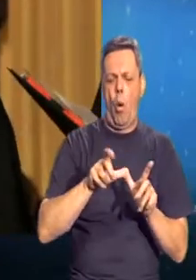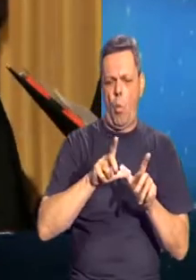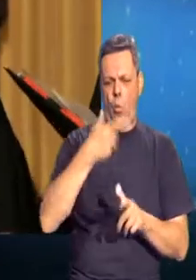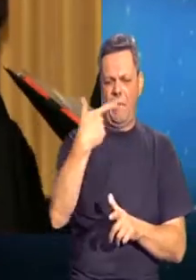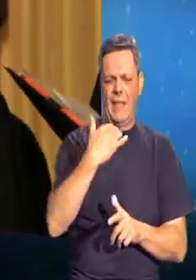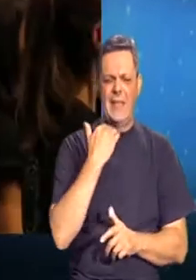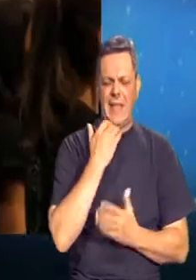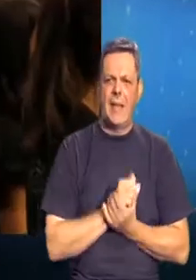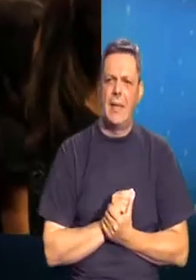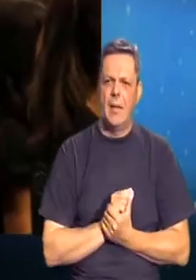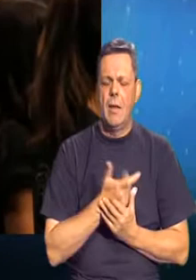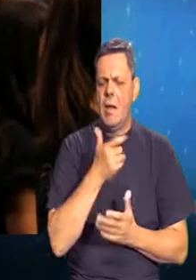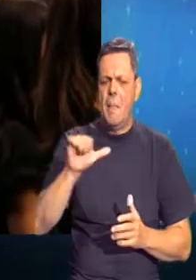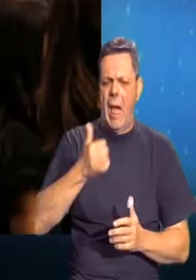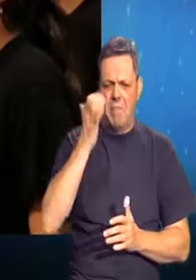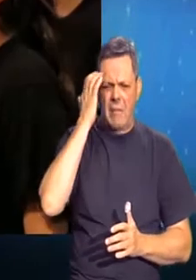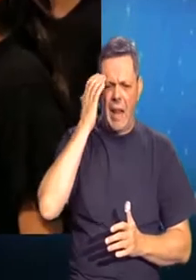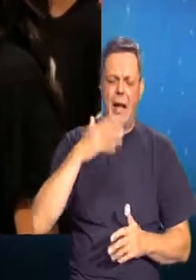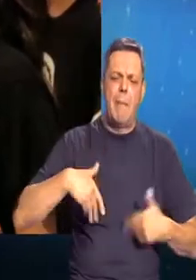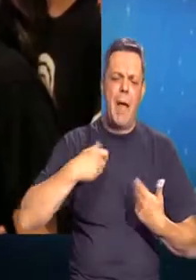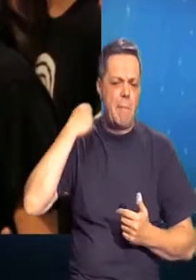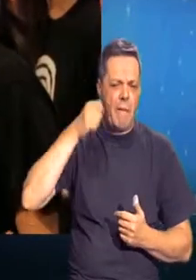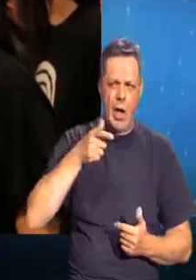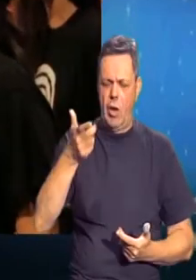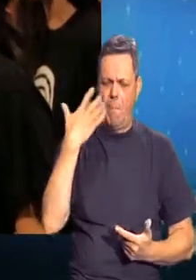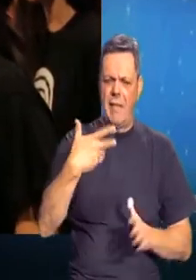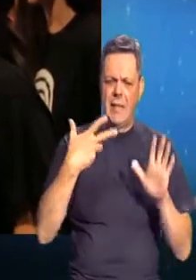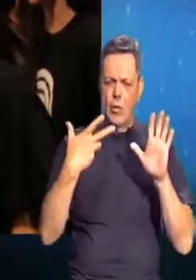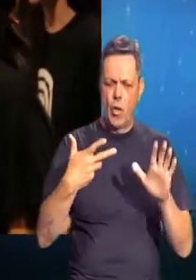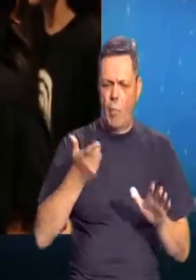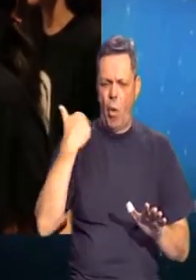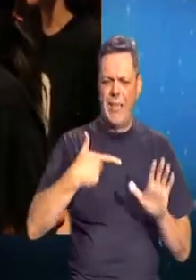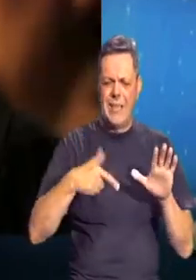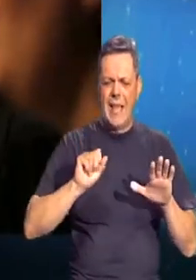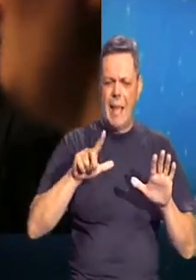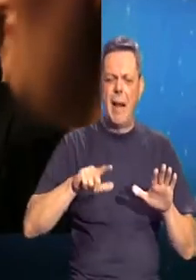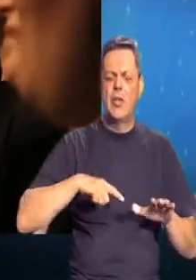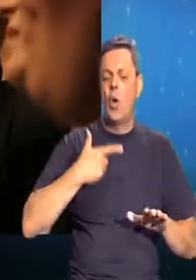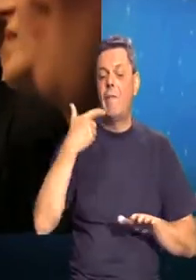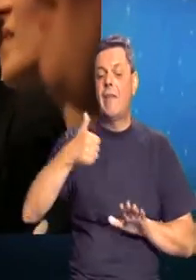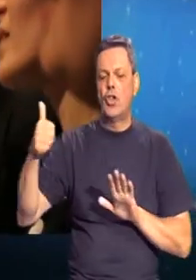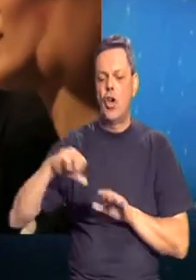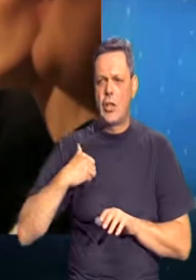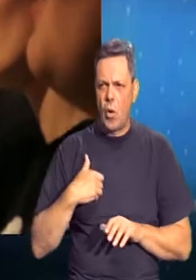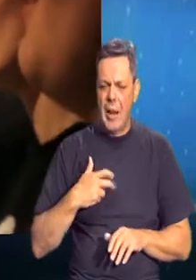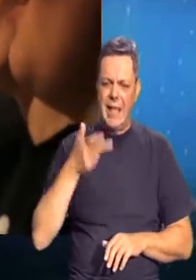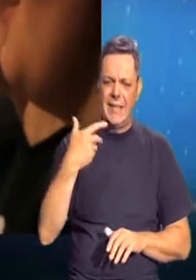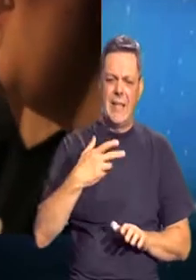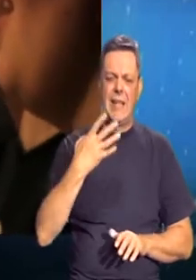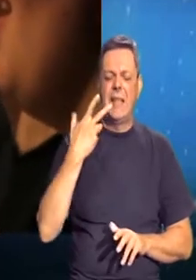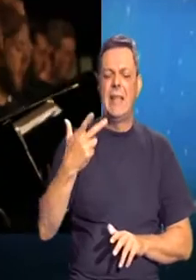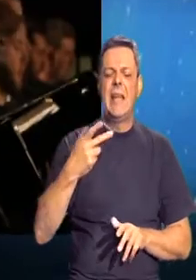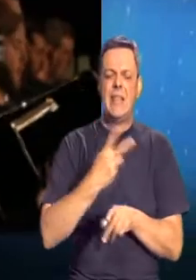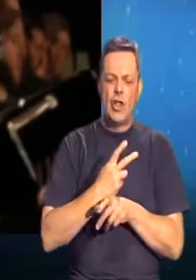20 sati. Najtalentiraniji mladi pjevači, njih 58 u dobi od 17 do 26 godina iz